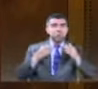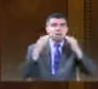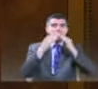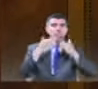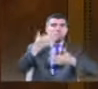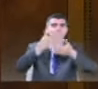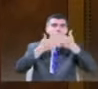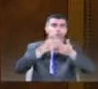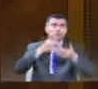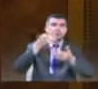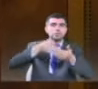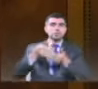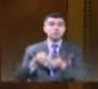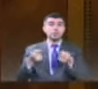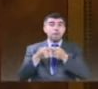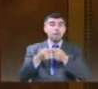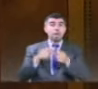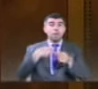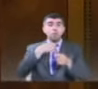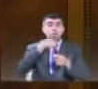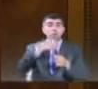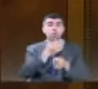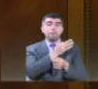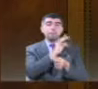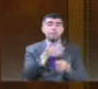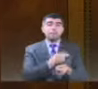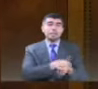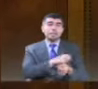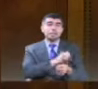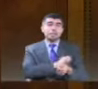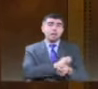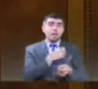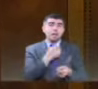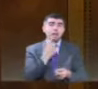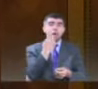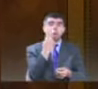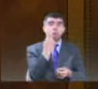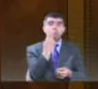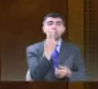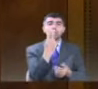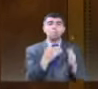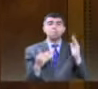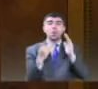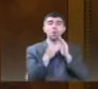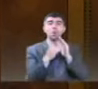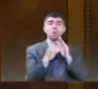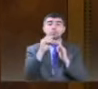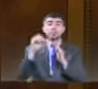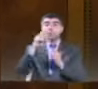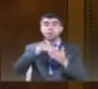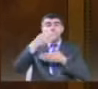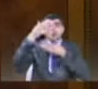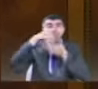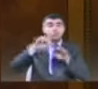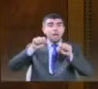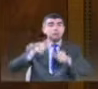البعد الإنساني، حيث يقطن بهذه الدول وخاصة بفرنسا وإسبانيا أكثر من 2 مليون مغربي. وتندرج الشراكات مع